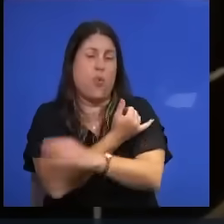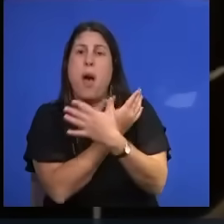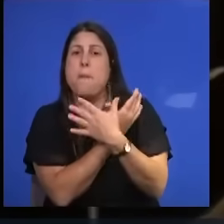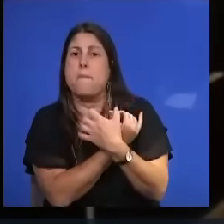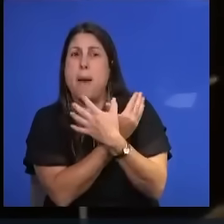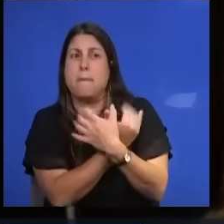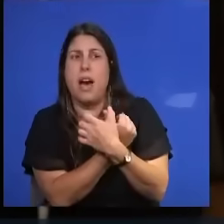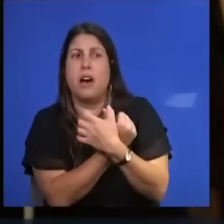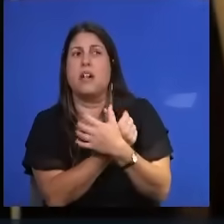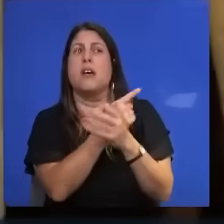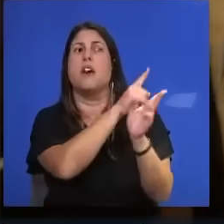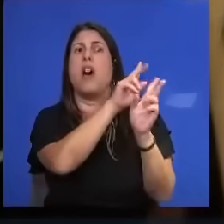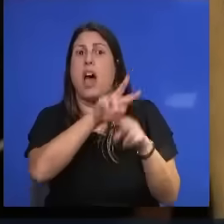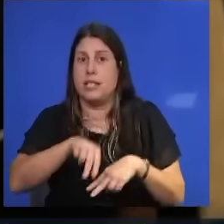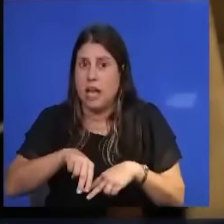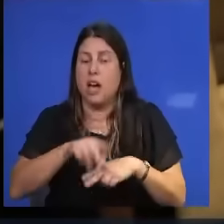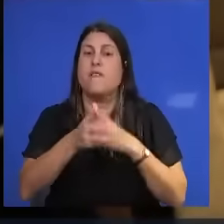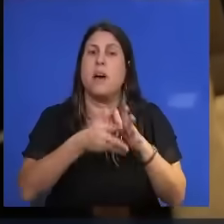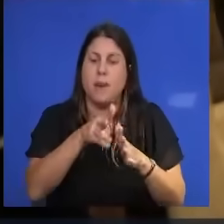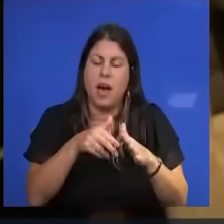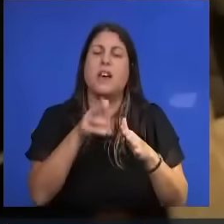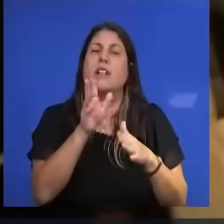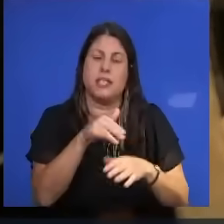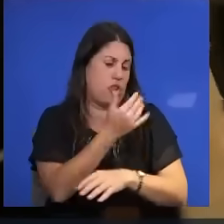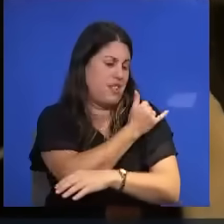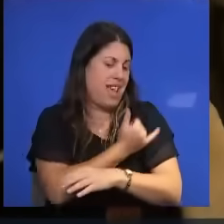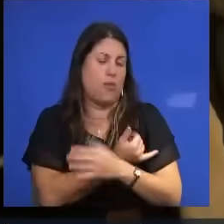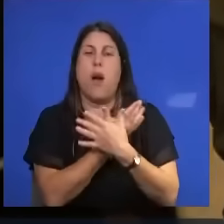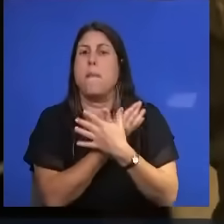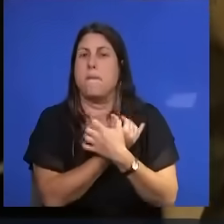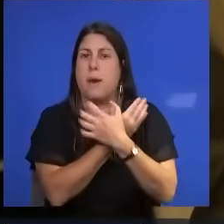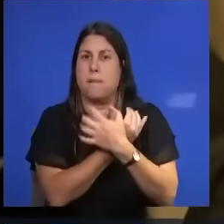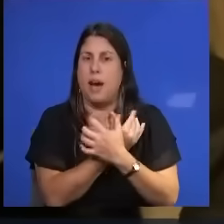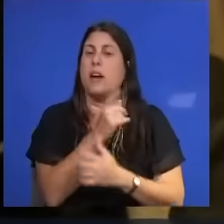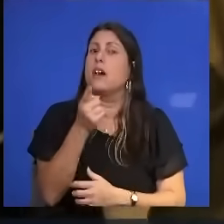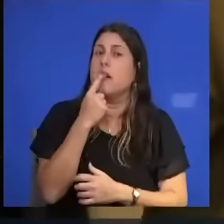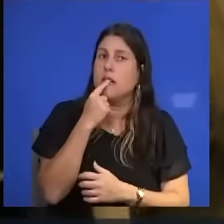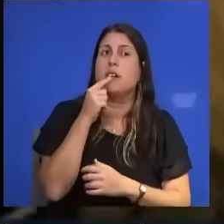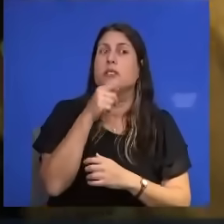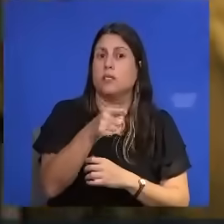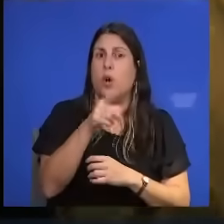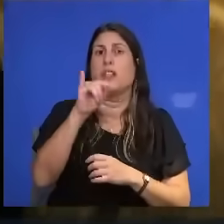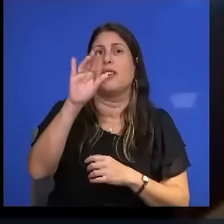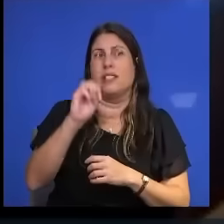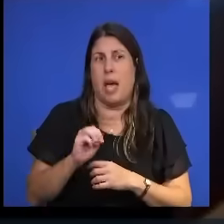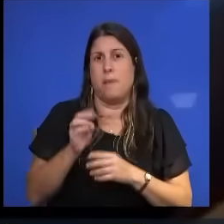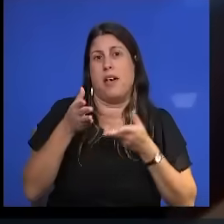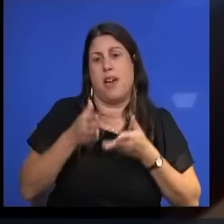ואמר לו, יש געגוע, יש קעקוע פרפר? אז הוא אמר, זאת ים, הבת הגדולה של נדב